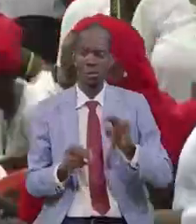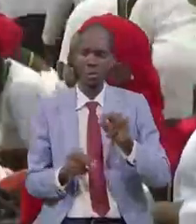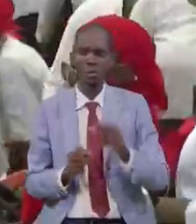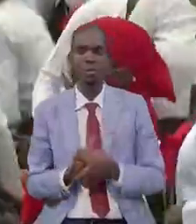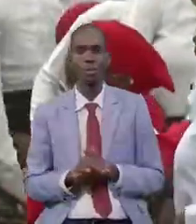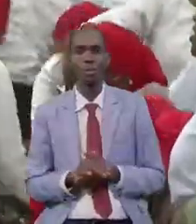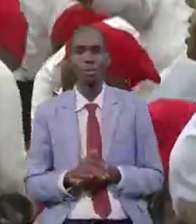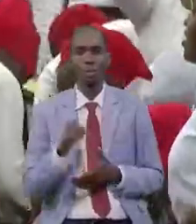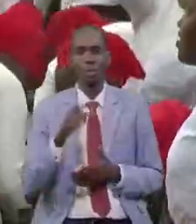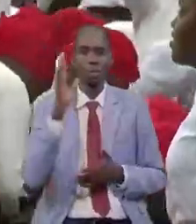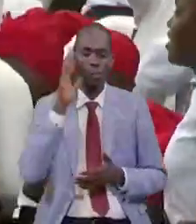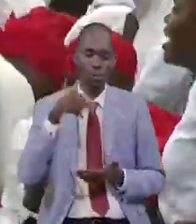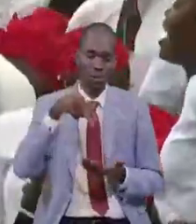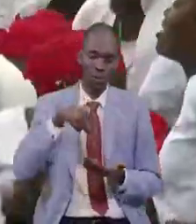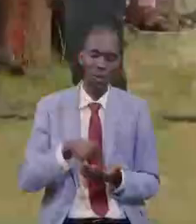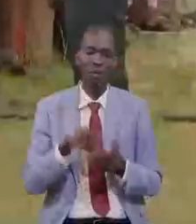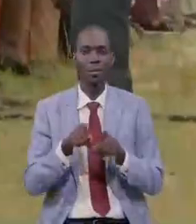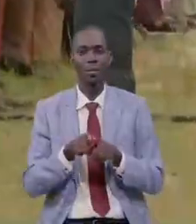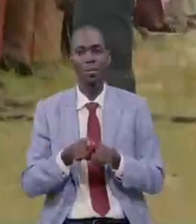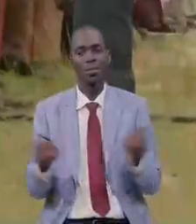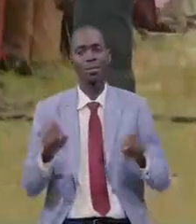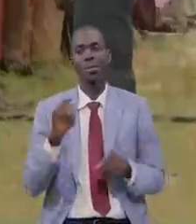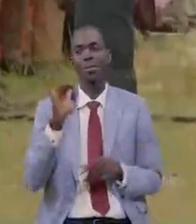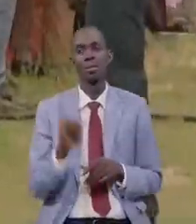hein tu vas te